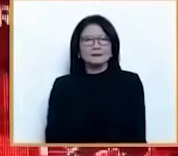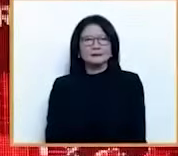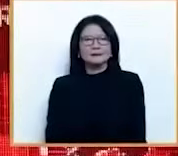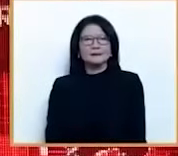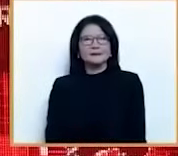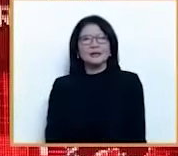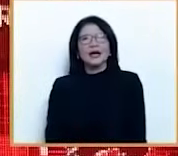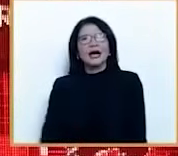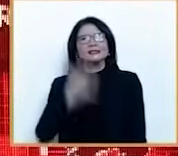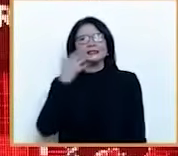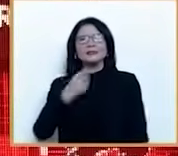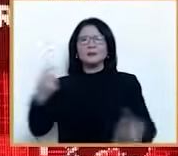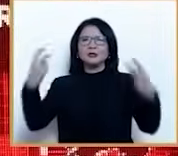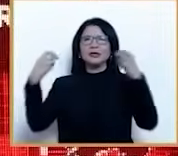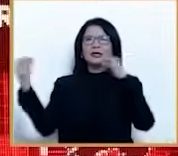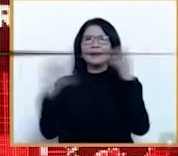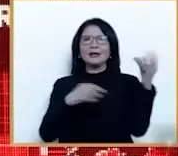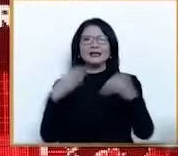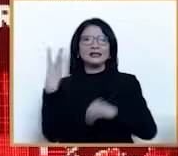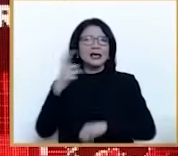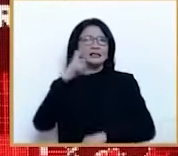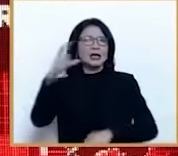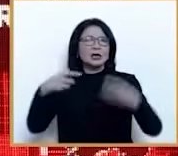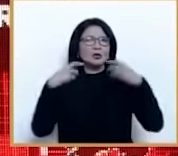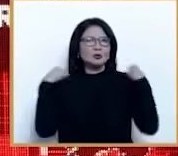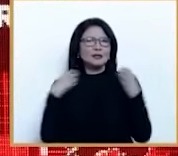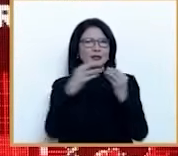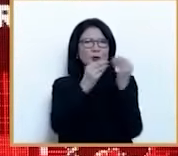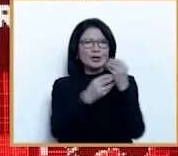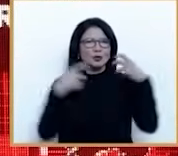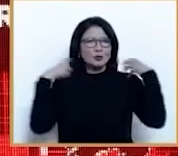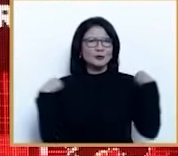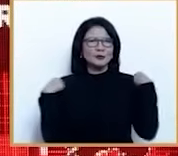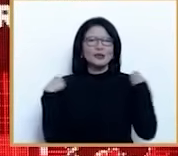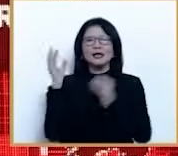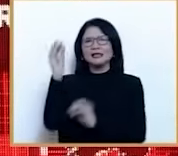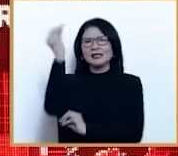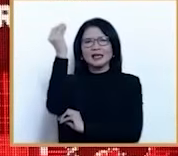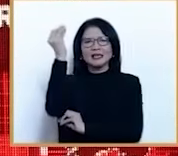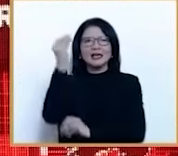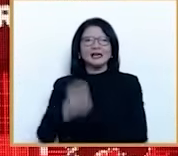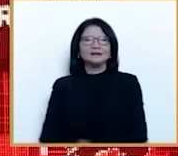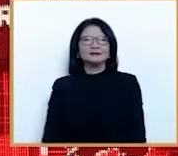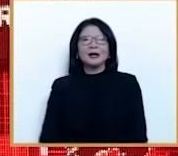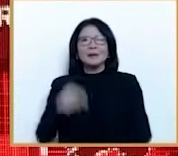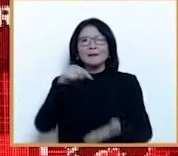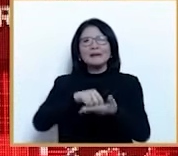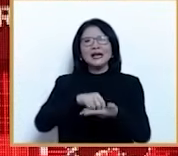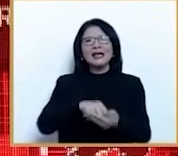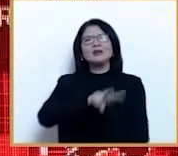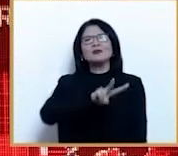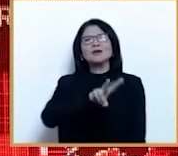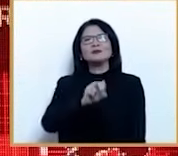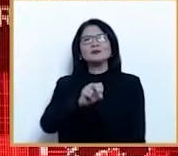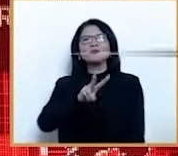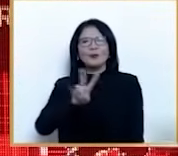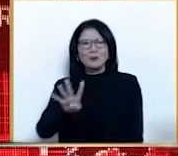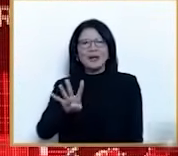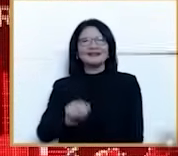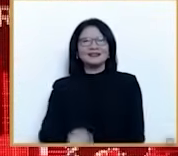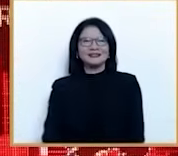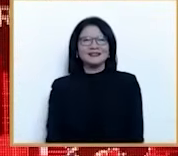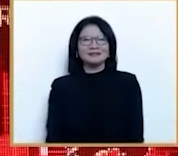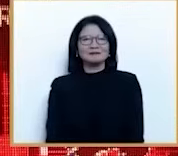Anda kembali menyaksikan debat ketiga calon gubernur dan calon wakil gubernur DKI Jakarta pemilihan tahun